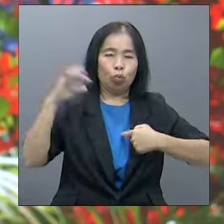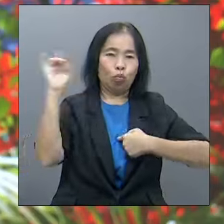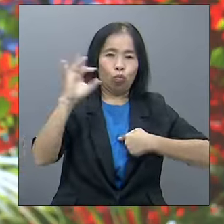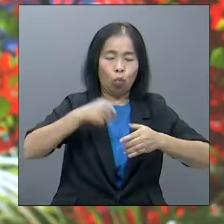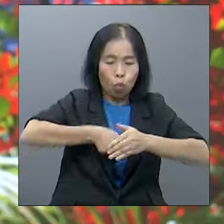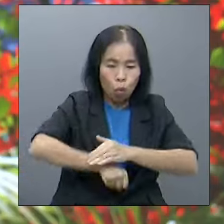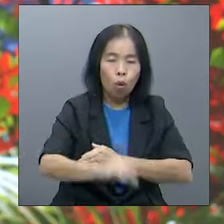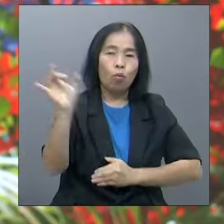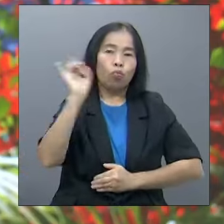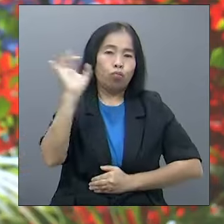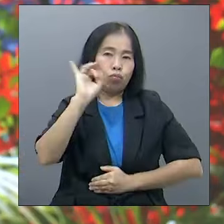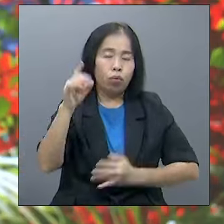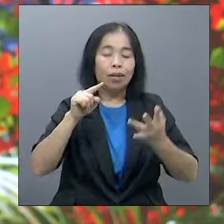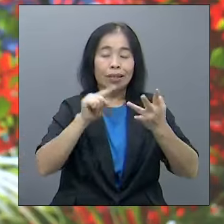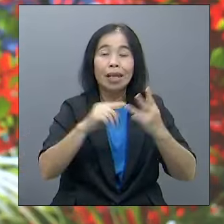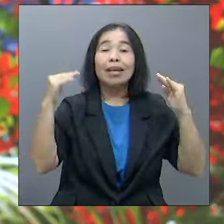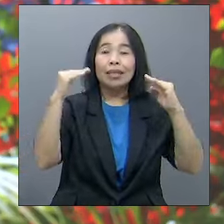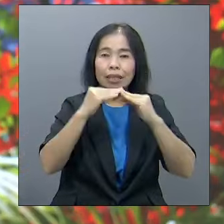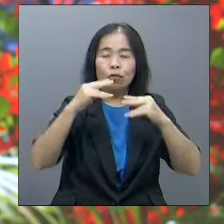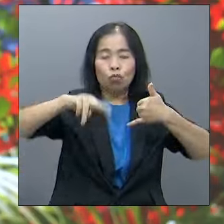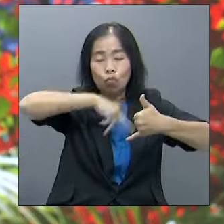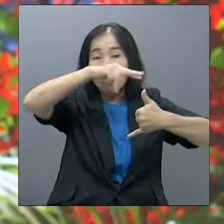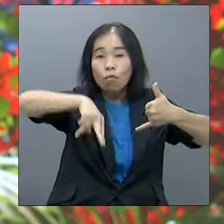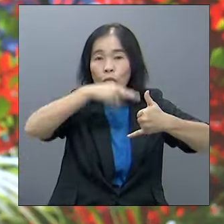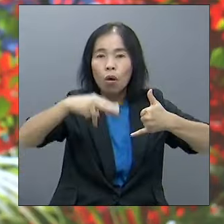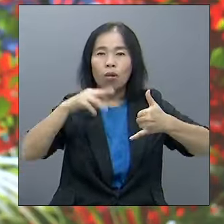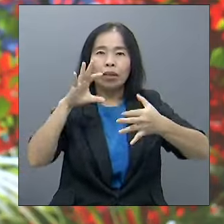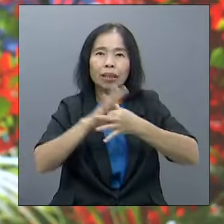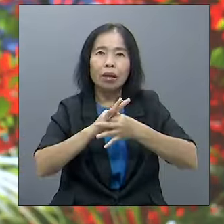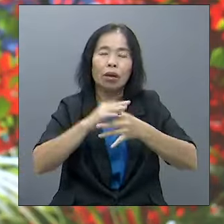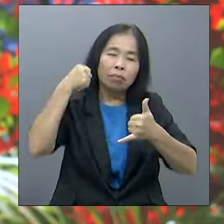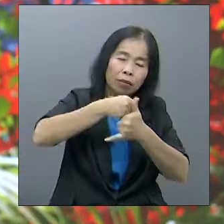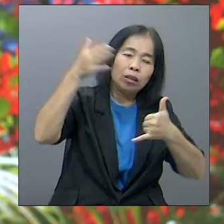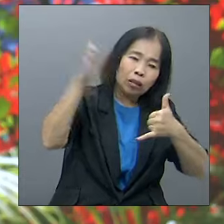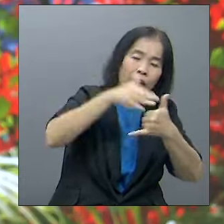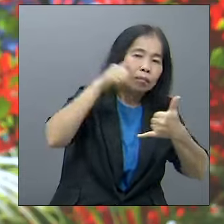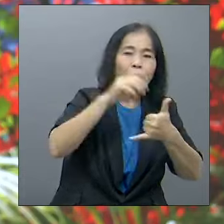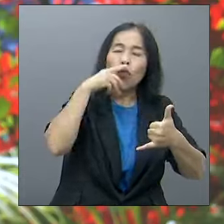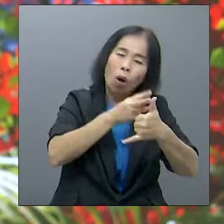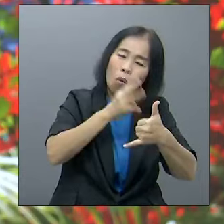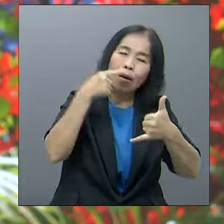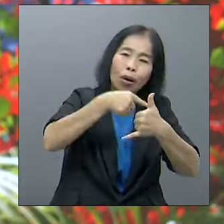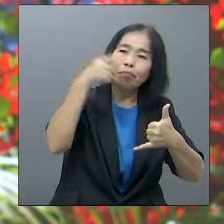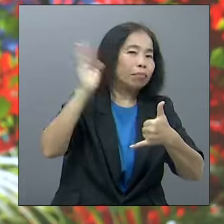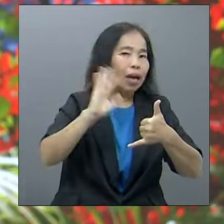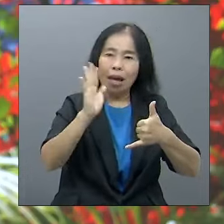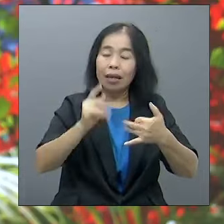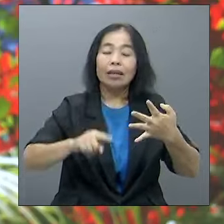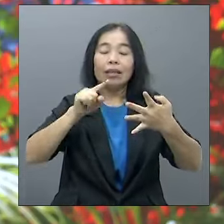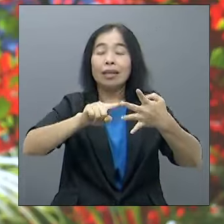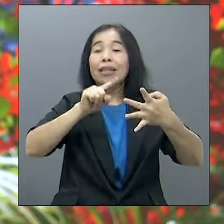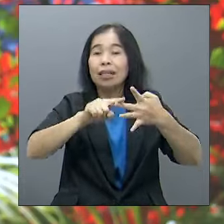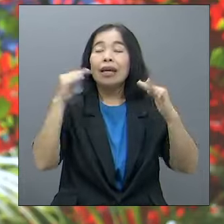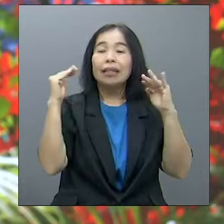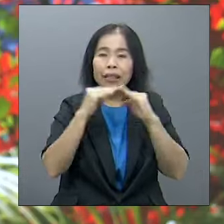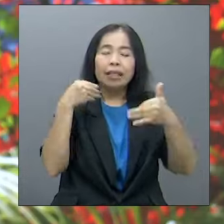ดสิทธิที่จะได้รับการปกป้องคุ้มครองจากการล่วงละเมิดและทารุณกรรมทั้งร่างกายและจิตใจทุกรูปแบบค่ะสิทธิที่จะได้รับ